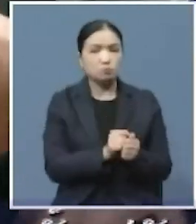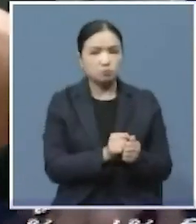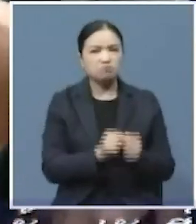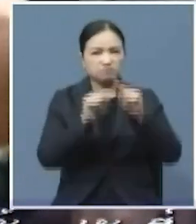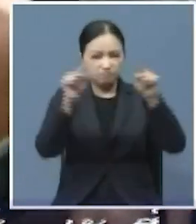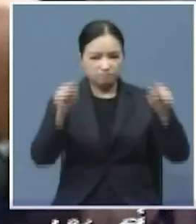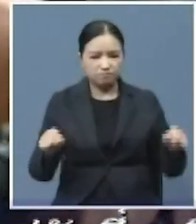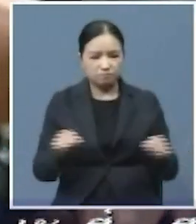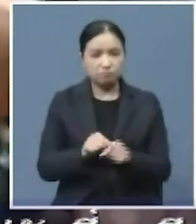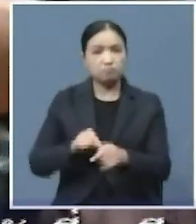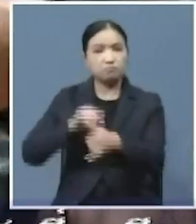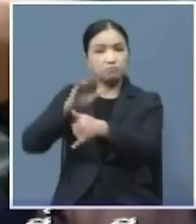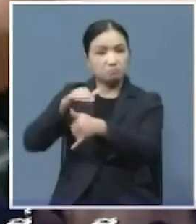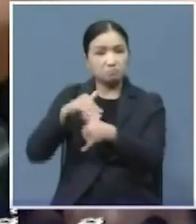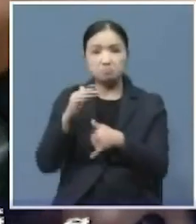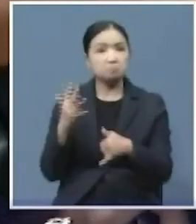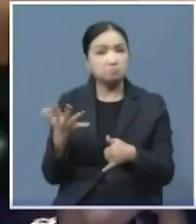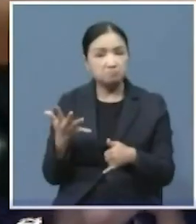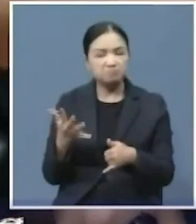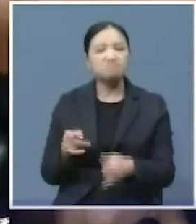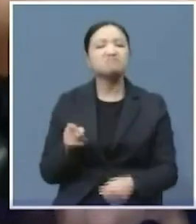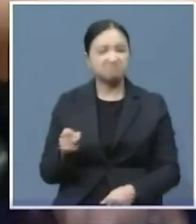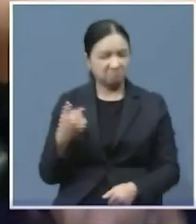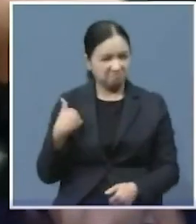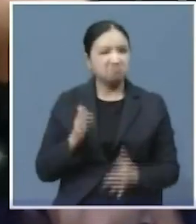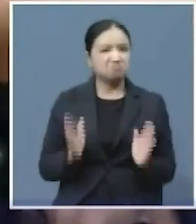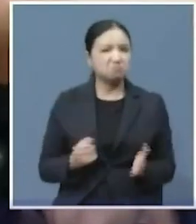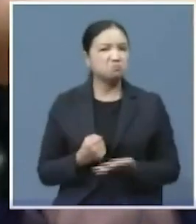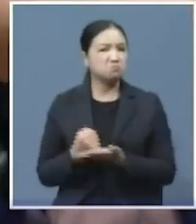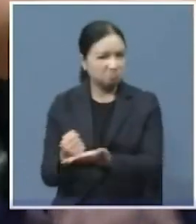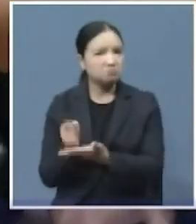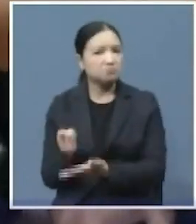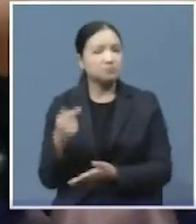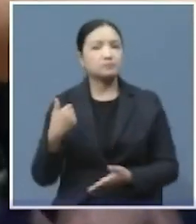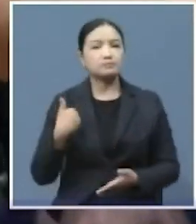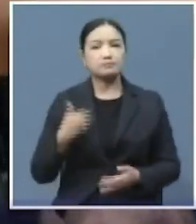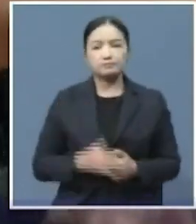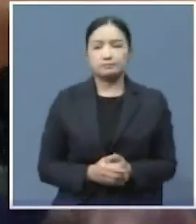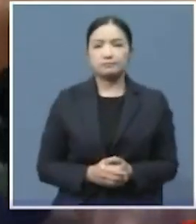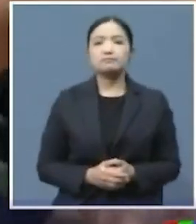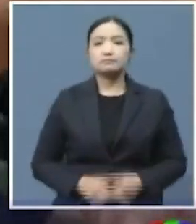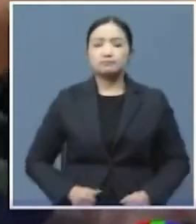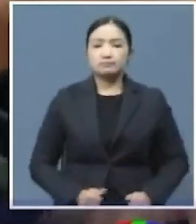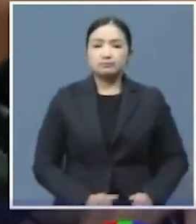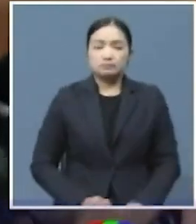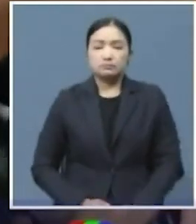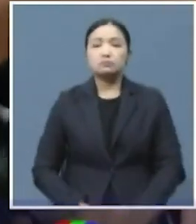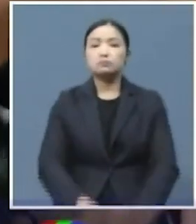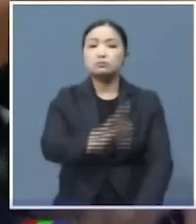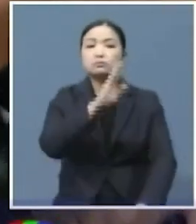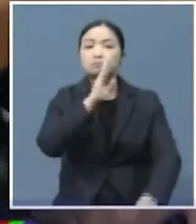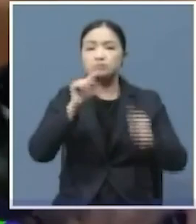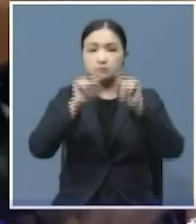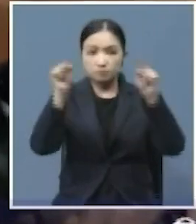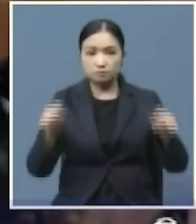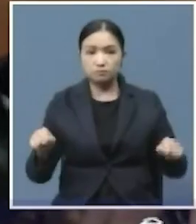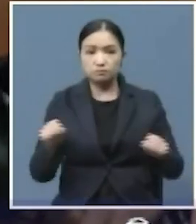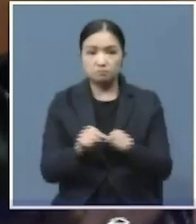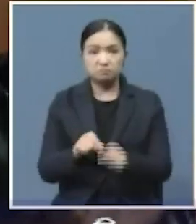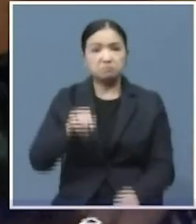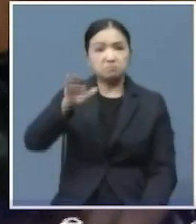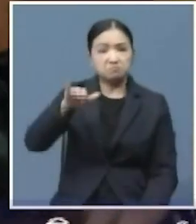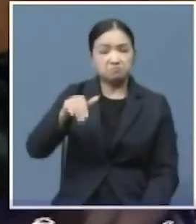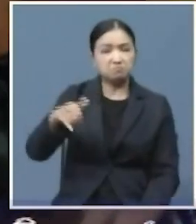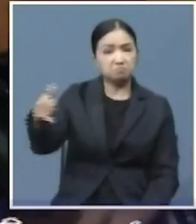เหลืออยู่เบื้องหลังเออทนายตั้มบอกว่านำเอกสารหลักฐานออกมาให้ขนานี้แล้วเนี่ยถ้าไม่ออกหมายเลียกอีกเชื่อว่าต้องมีอะไร